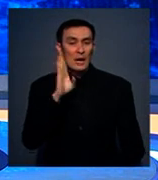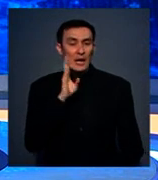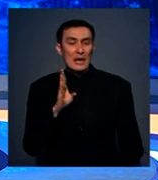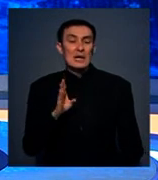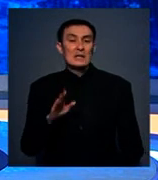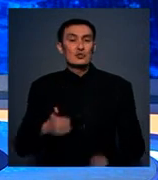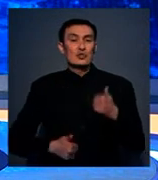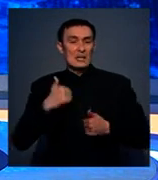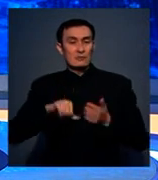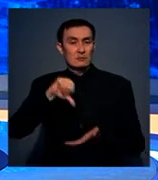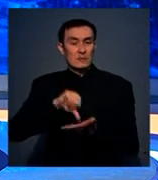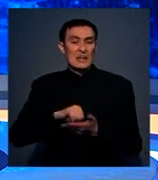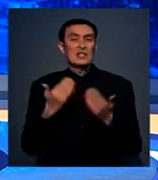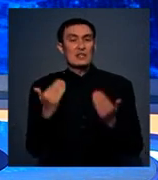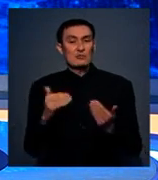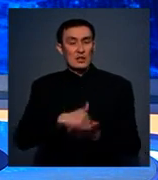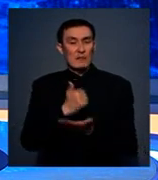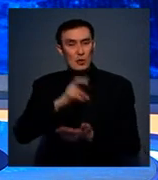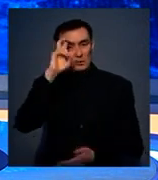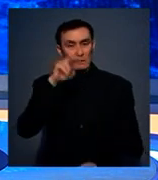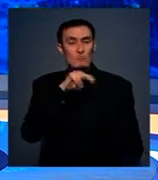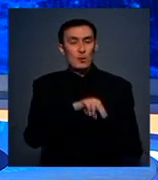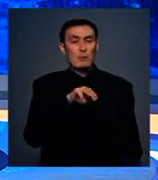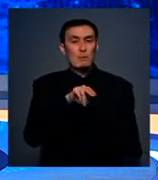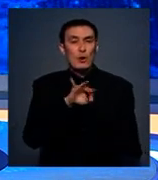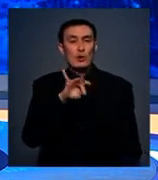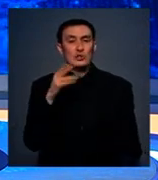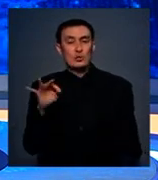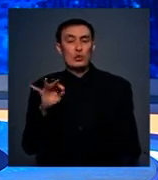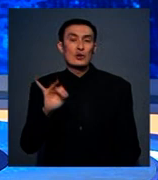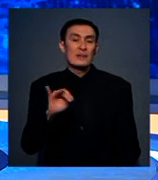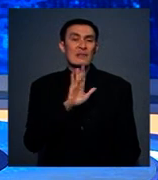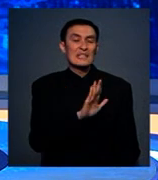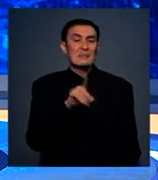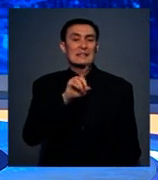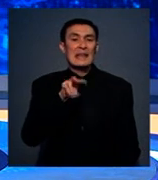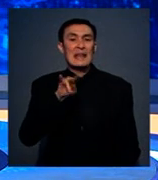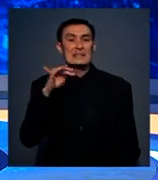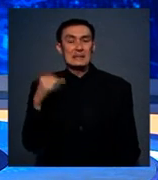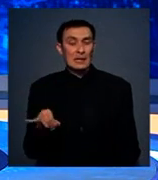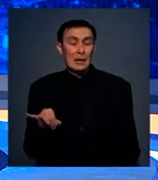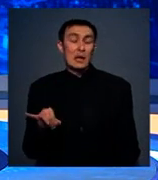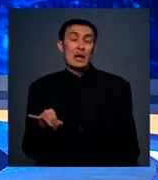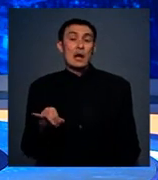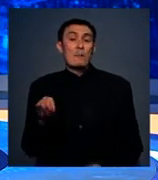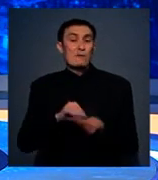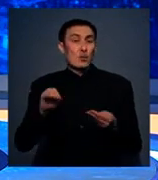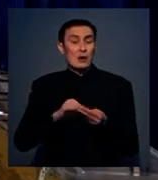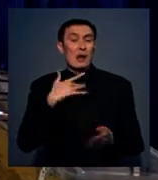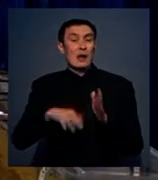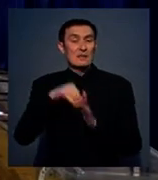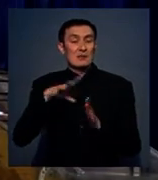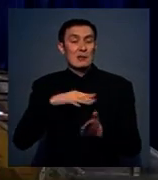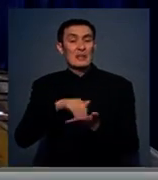пост главы государства борется действующий глава государства Петр Порошенко и шоумен Владимир Зеленский. Напомню, повторное голосование